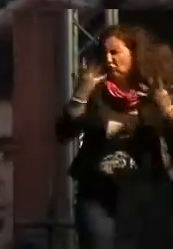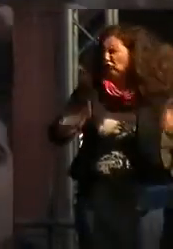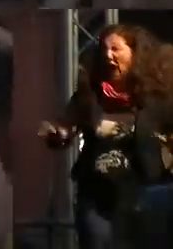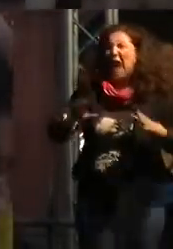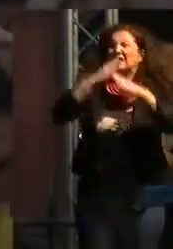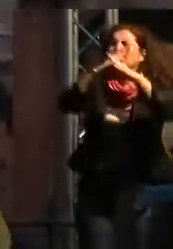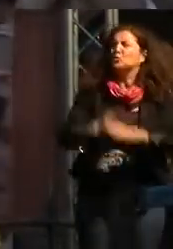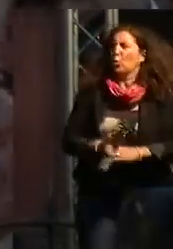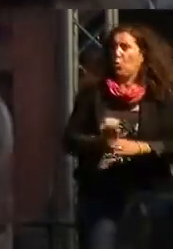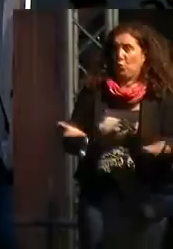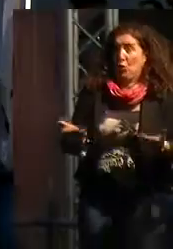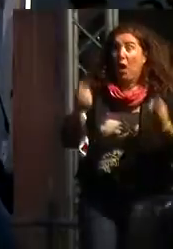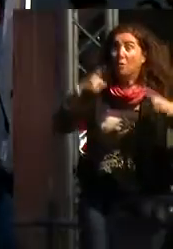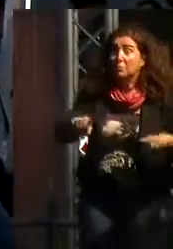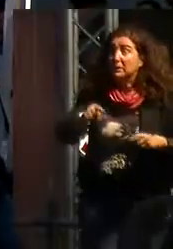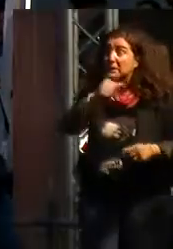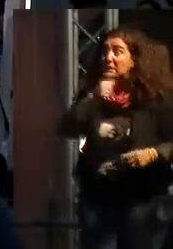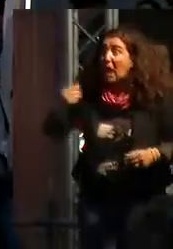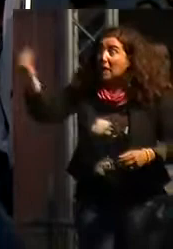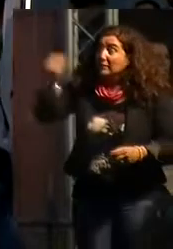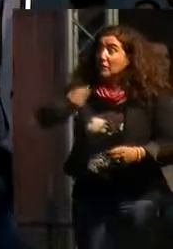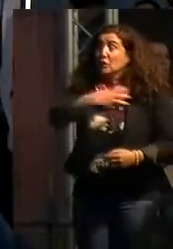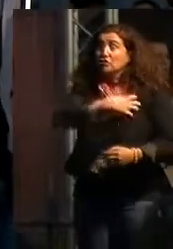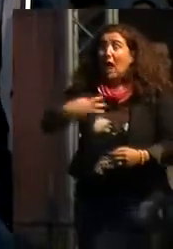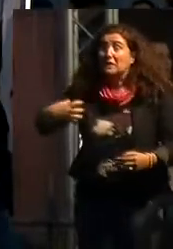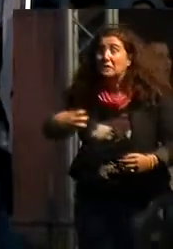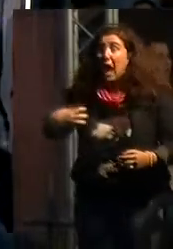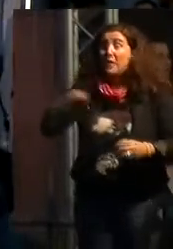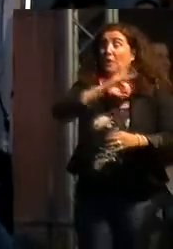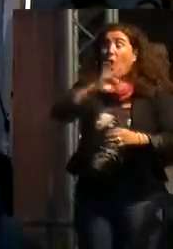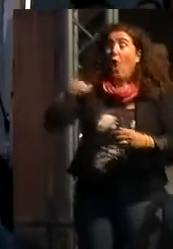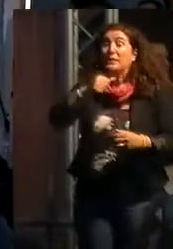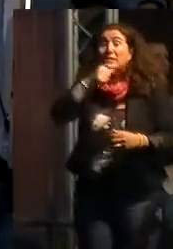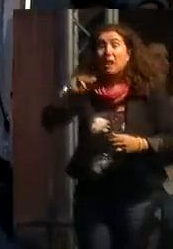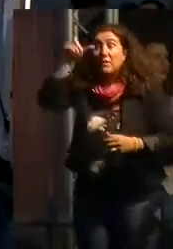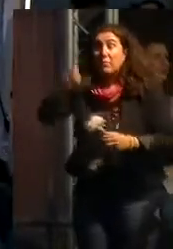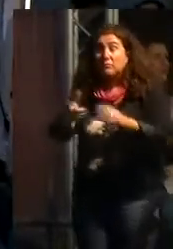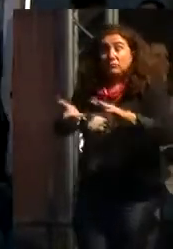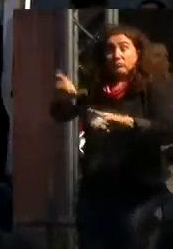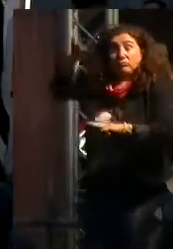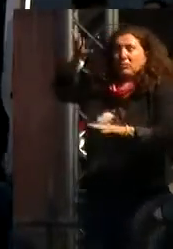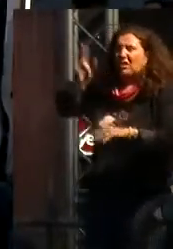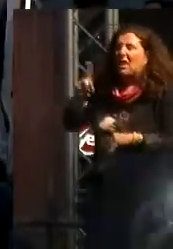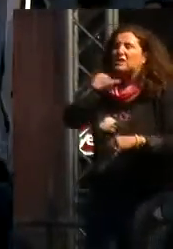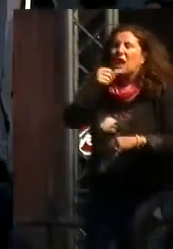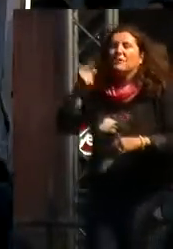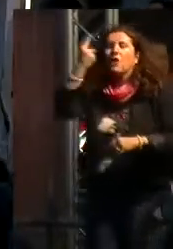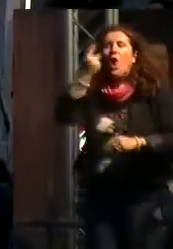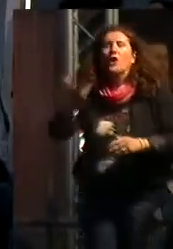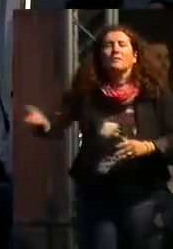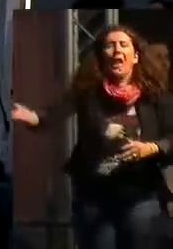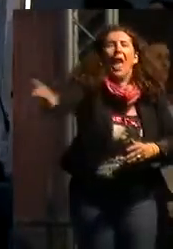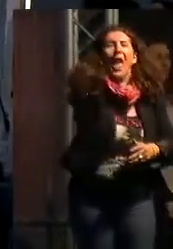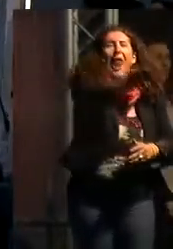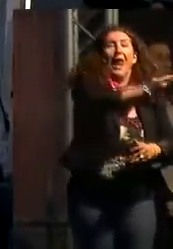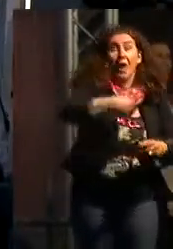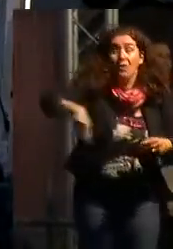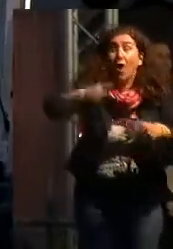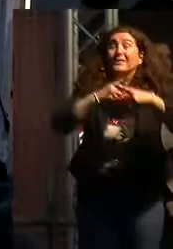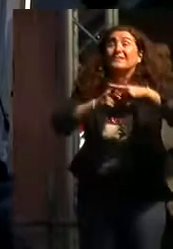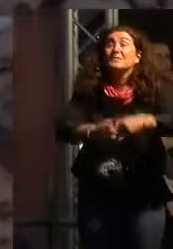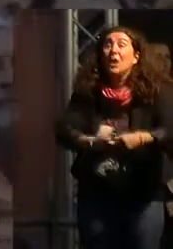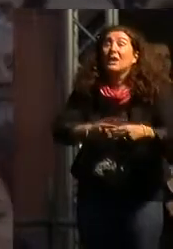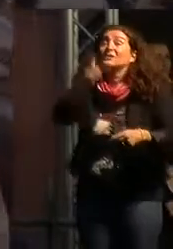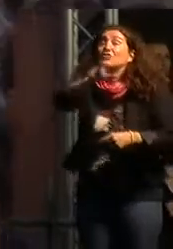probabilmente non servono gli scienziati, non servono i tecnocrati, serve la normalità. E noi siamo una testimonianza che i cittadini normali possono cambiare